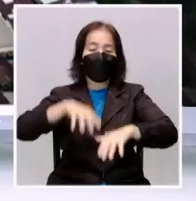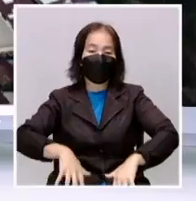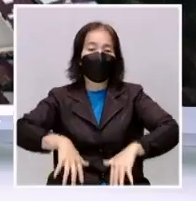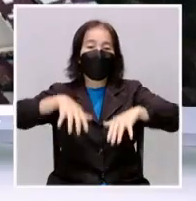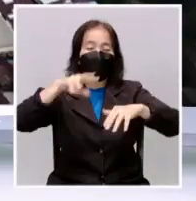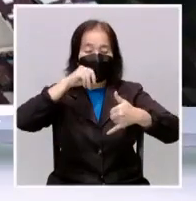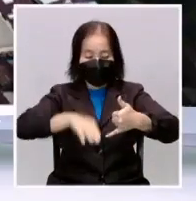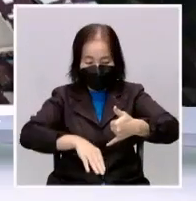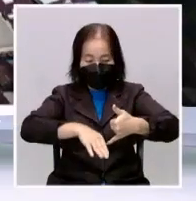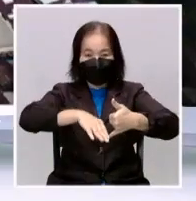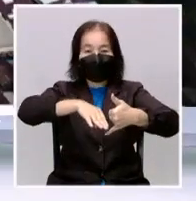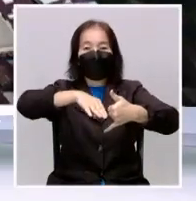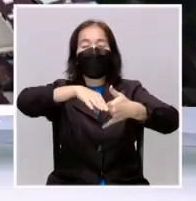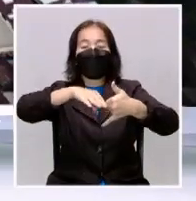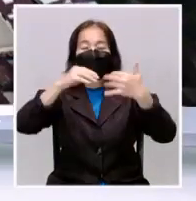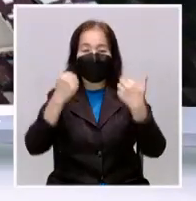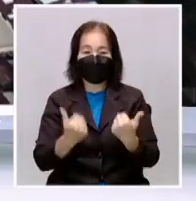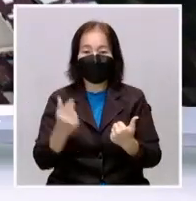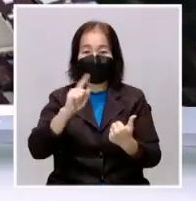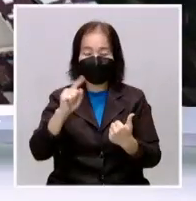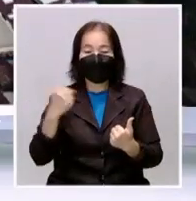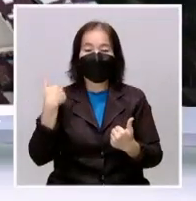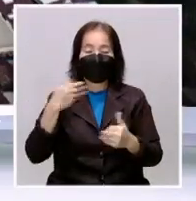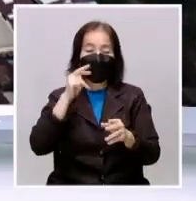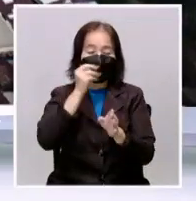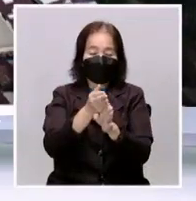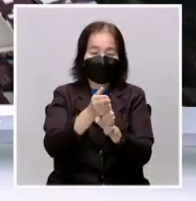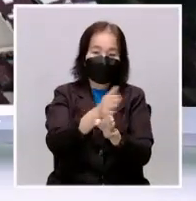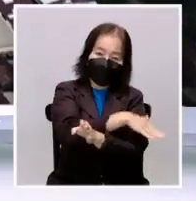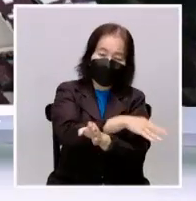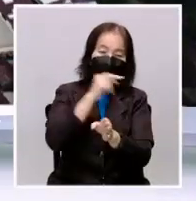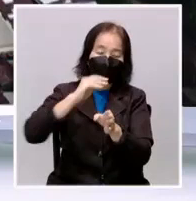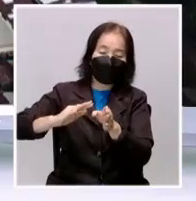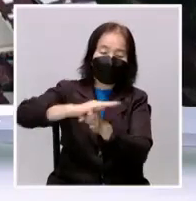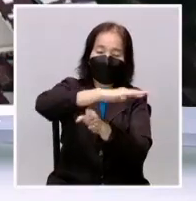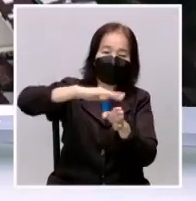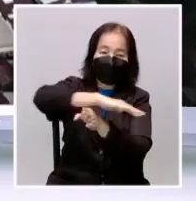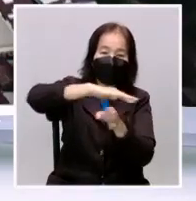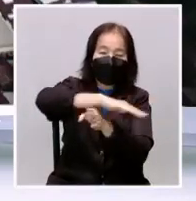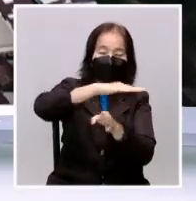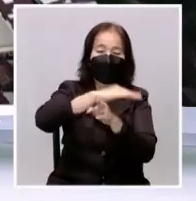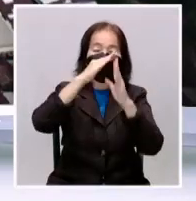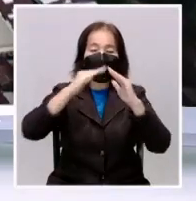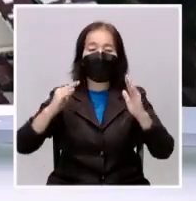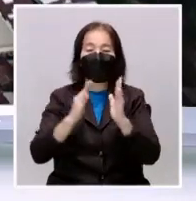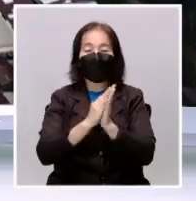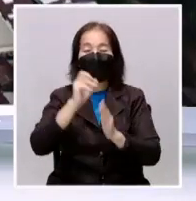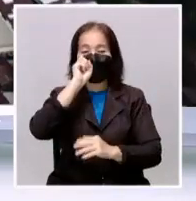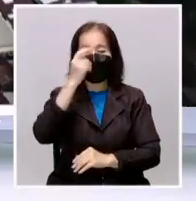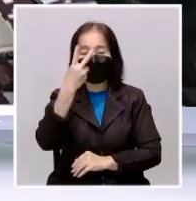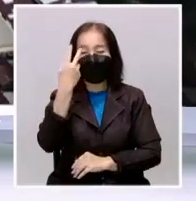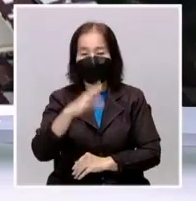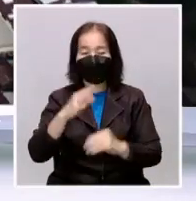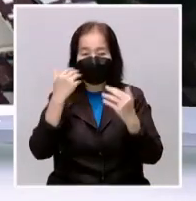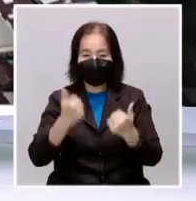แล้วระดับน้ำสูงขึ้นอย่างต่อเนื่องก็ปรากฏว่าซัดผนังกั้นน้ำจนแตกนะคะน้ำหลากเข้าไปท่วมในพื้นที่วัดซ้ำรอบ2บางพื้น